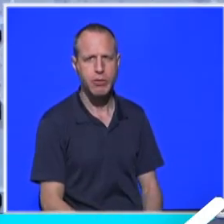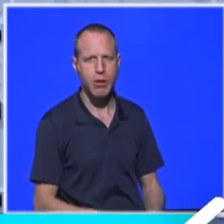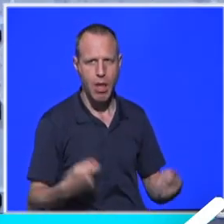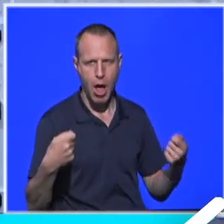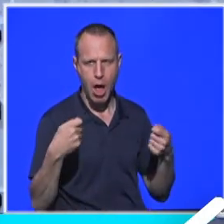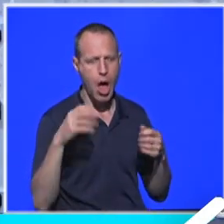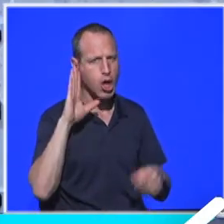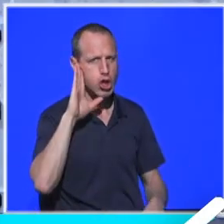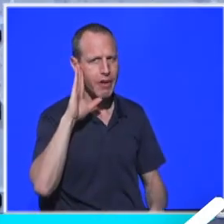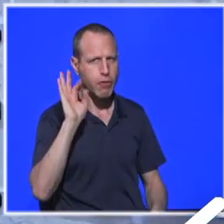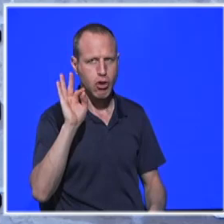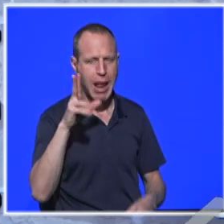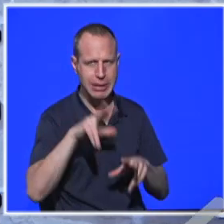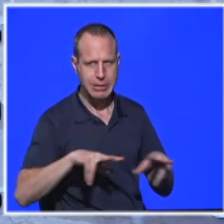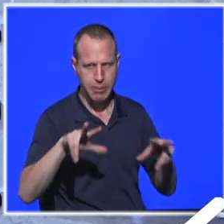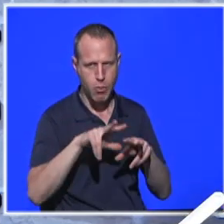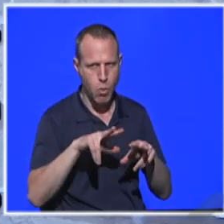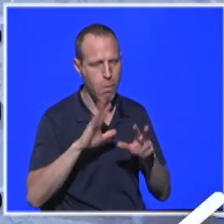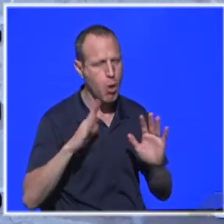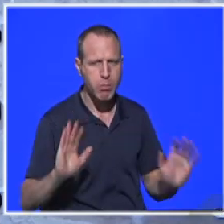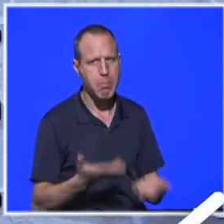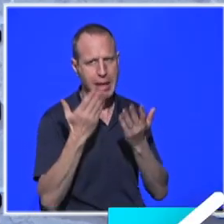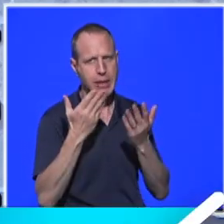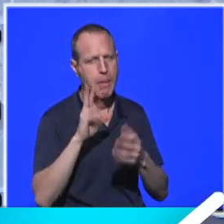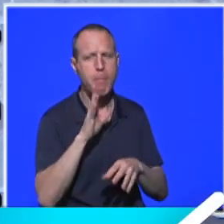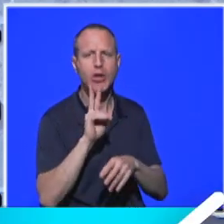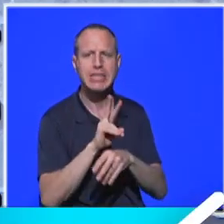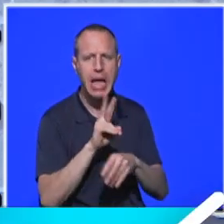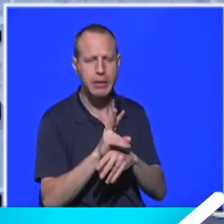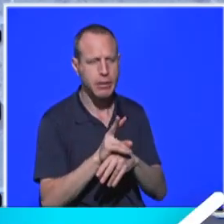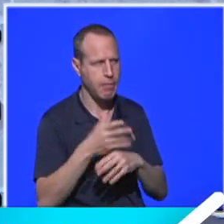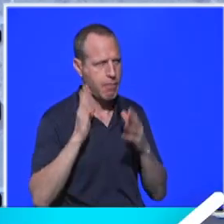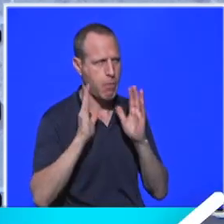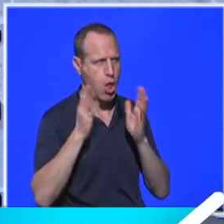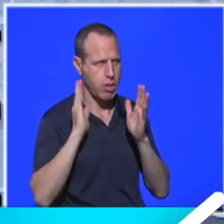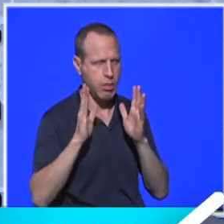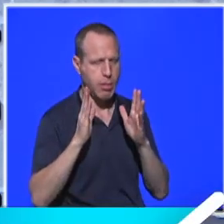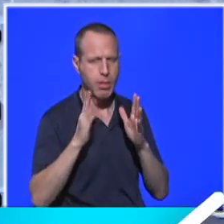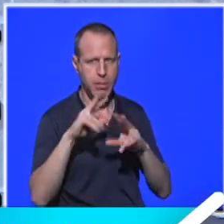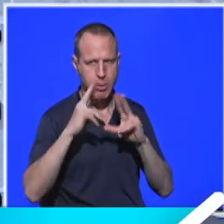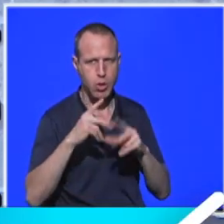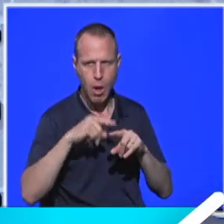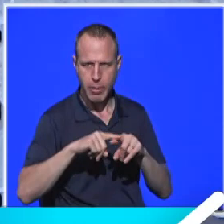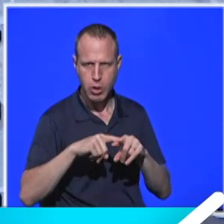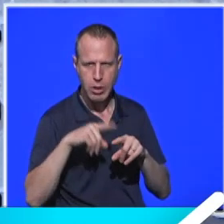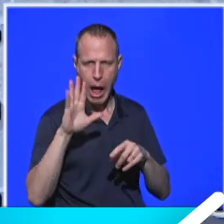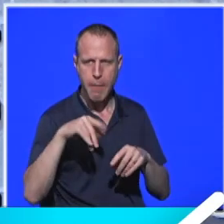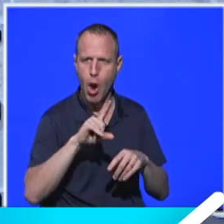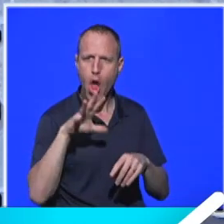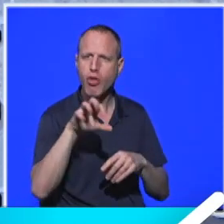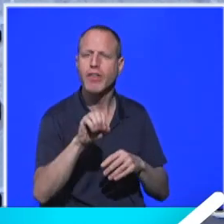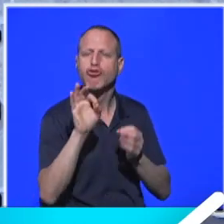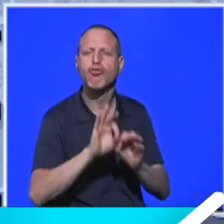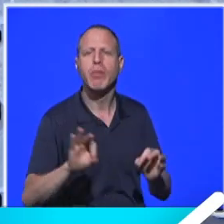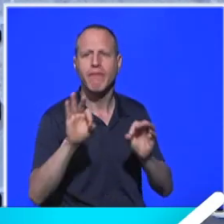שהקשב של הציבור הוא מאוד מאוד מהיר, מאוד מאוד זהיר, ומאוד מאוד, בצורה מסוימת, גם לא תופס שום